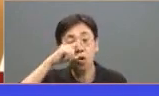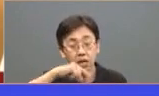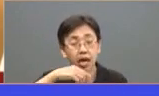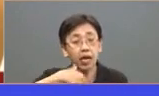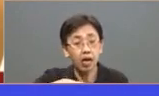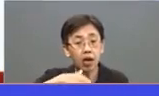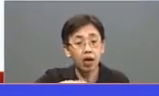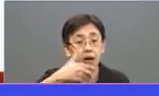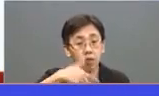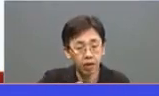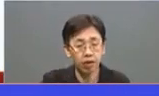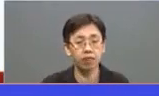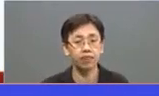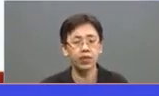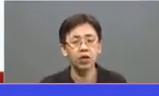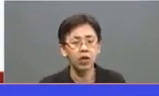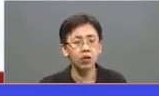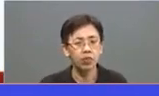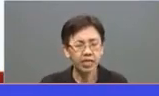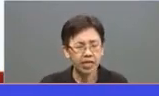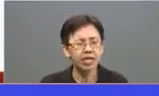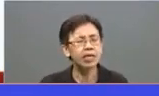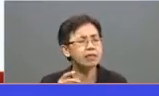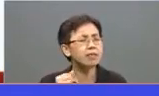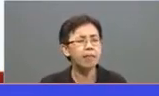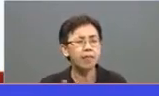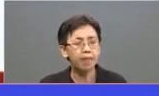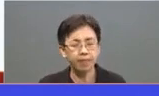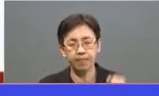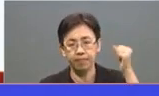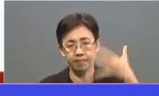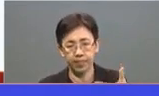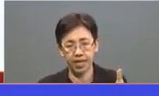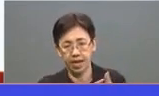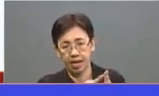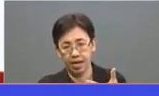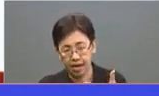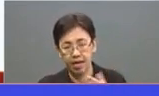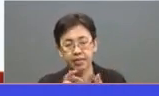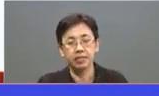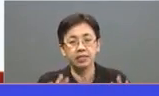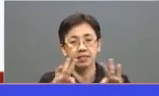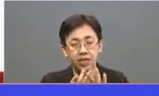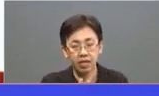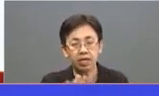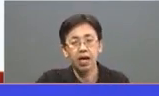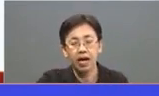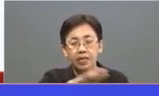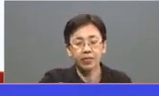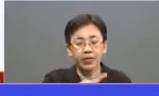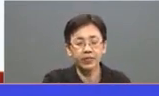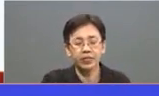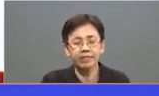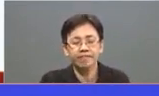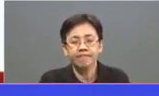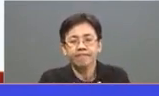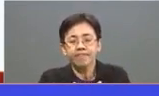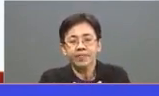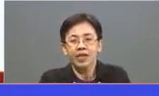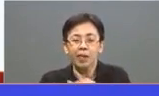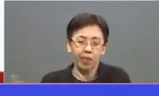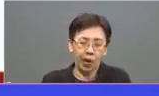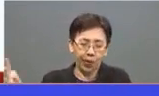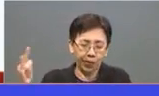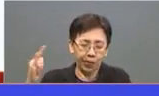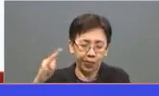กลยุทธ์ขับเคลื่อนประเทศไทยสู่ Tourism Hub นะครับณตึกสันติไมตรีทำเนียบรัฐบาลครับนายกรัฐมนตรีกล่าวว่าการเป็นศูนย์กล